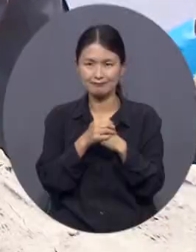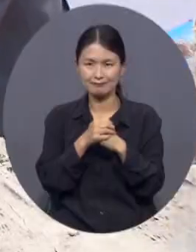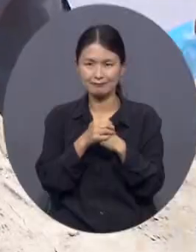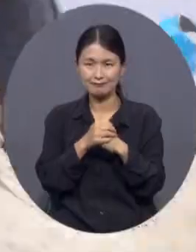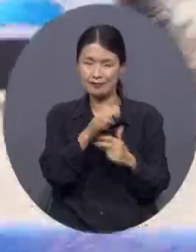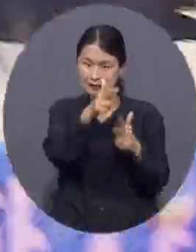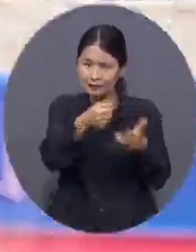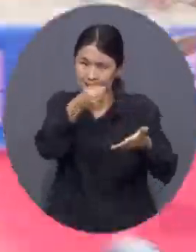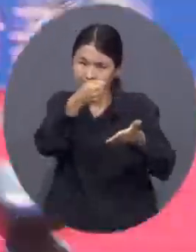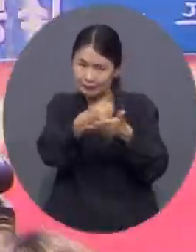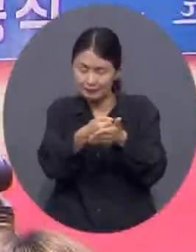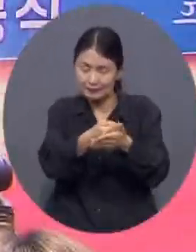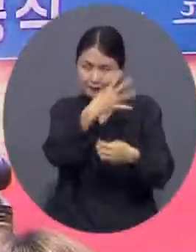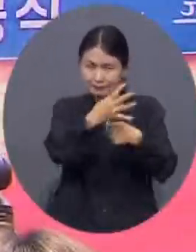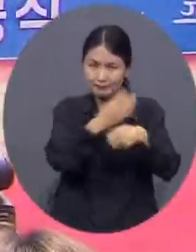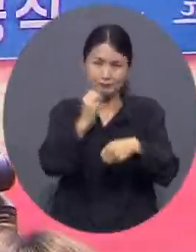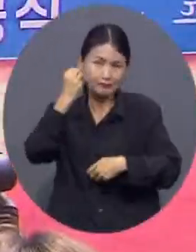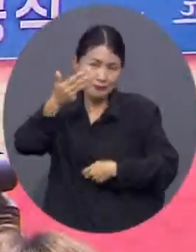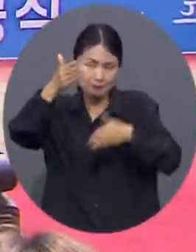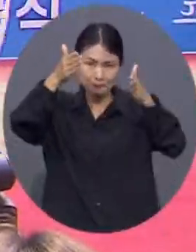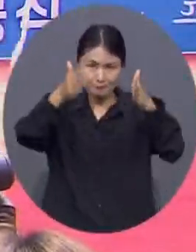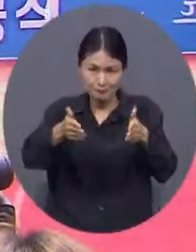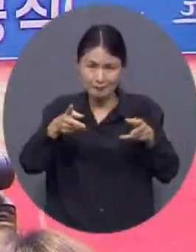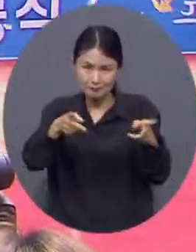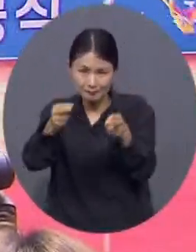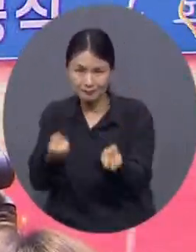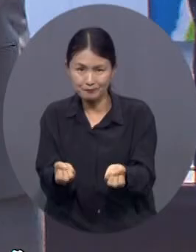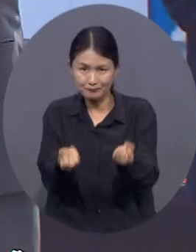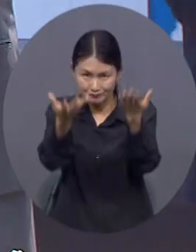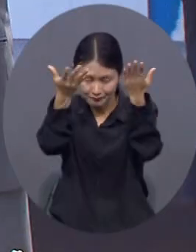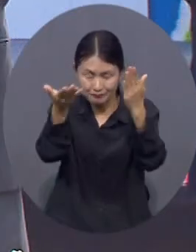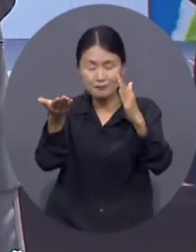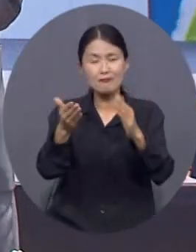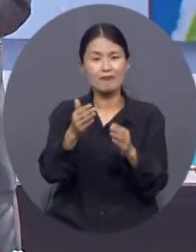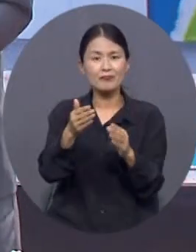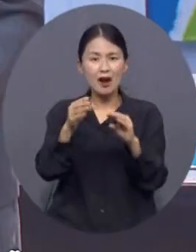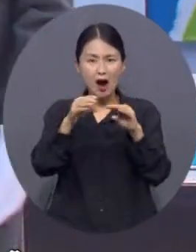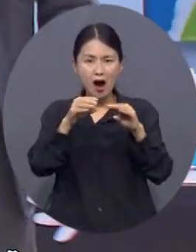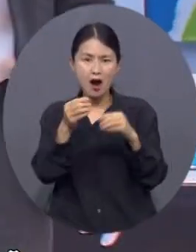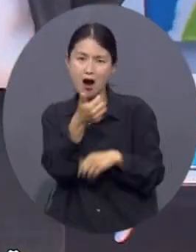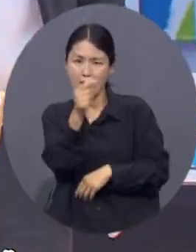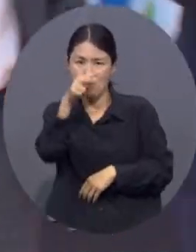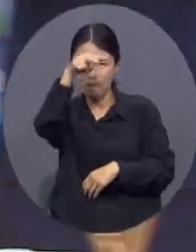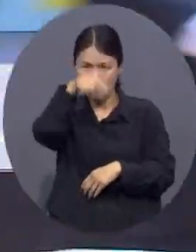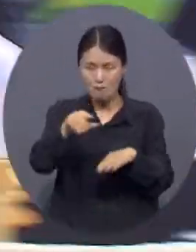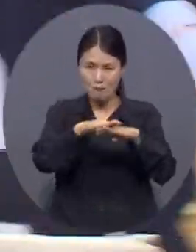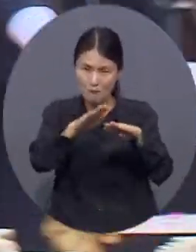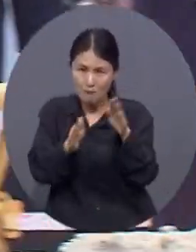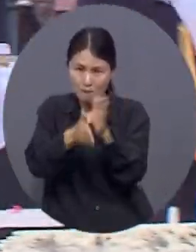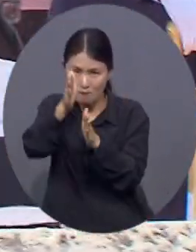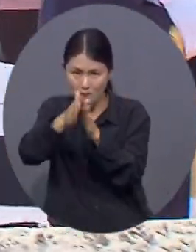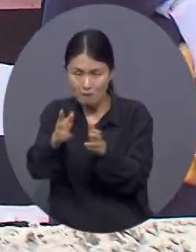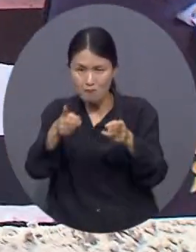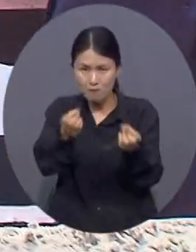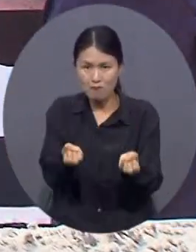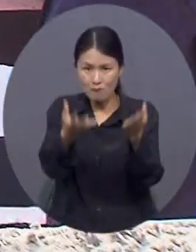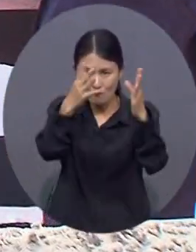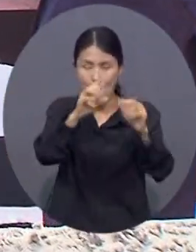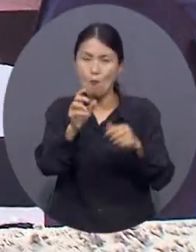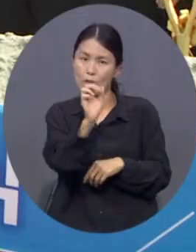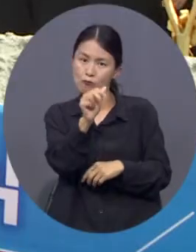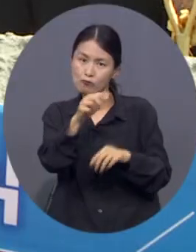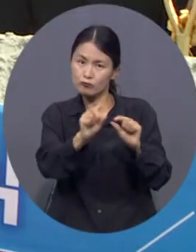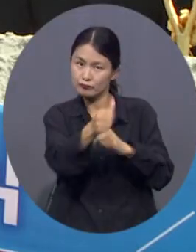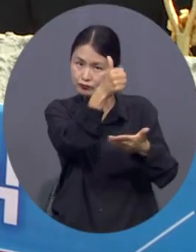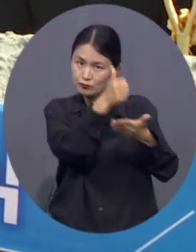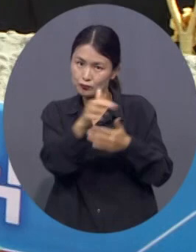사업 결정 4년 8개월 만에 착공식이 열린 제주 공공하수처리시설 현대화 사업. 오영훈 지사와 송재호